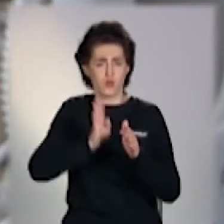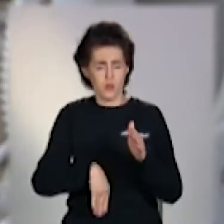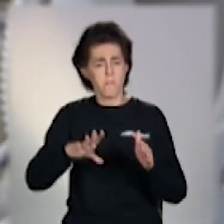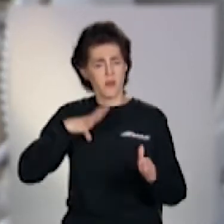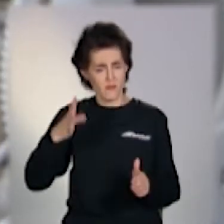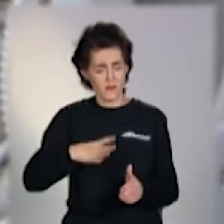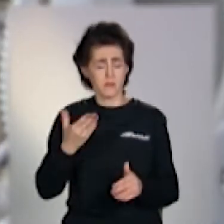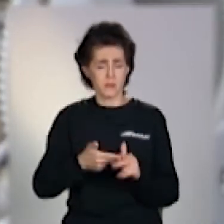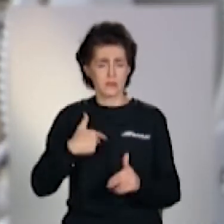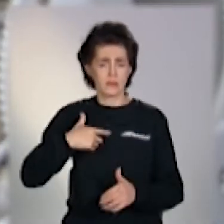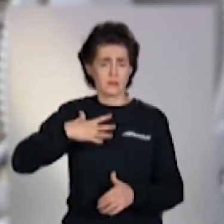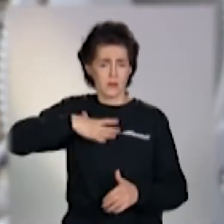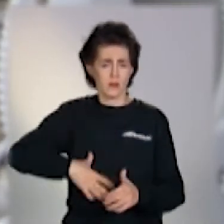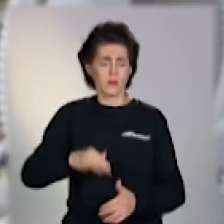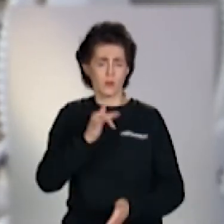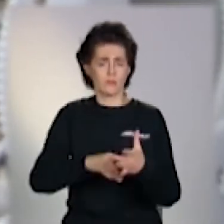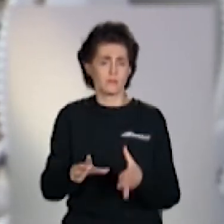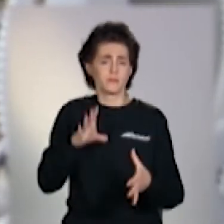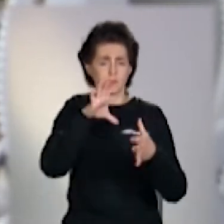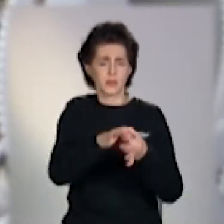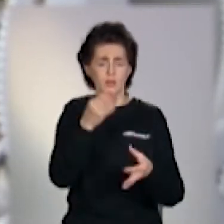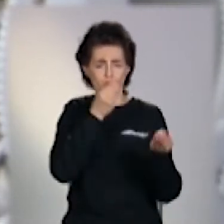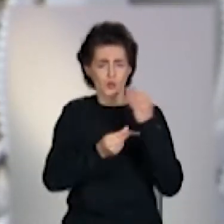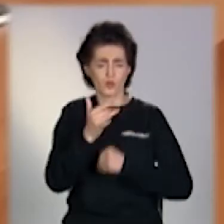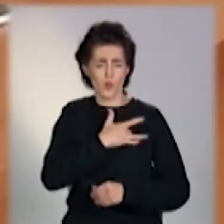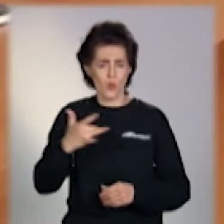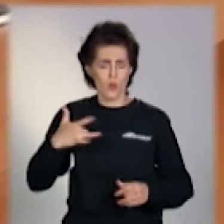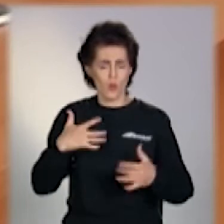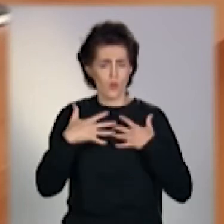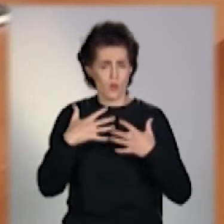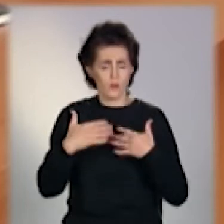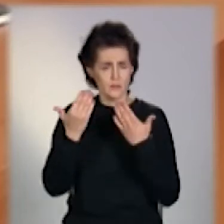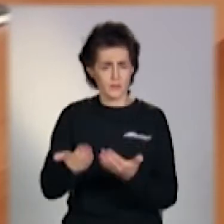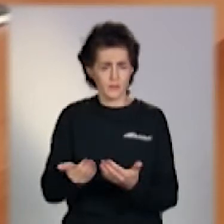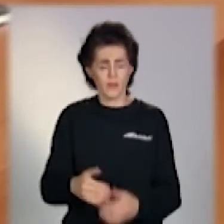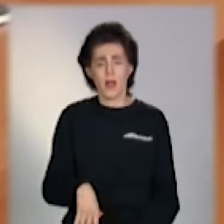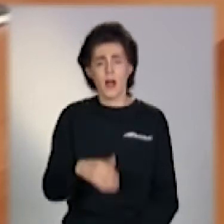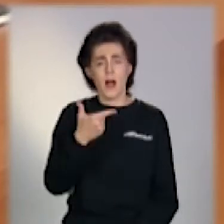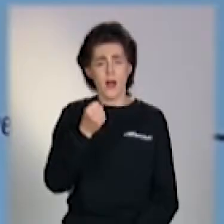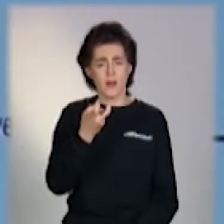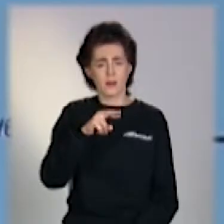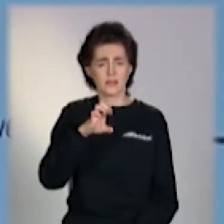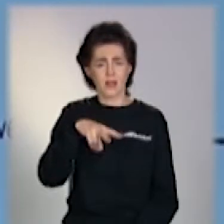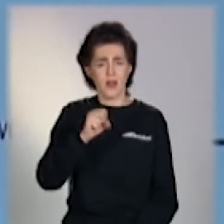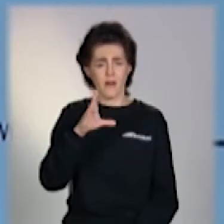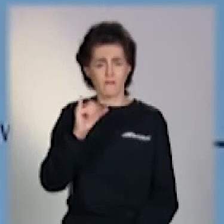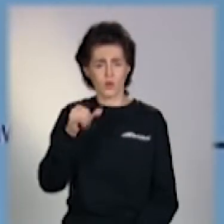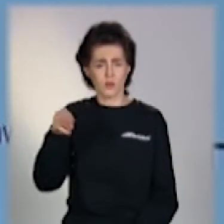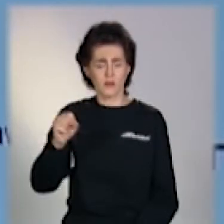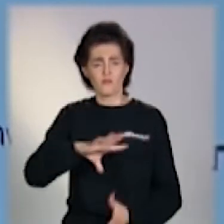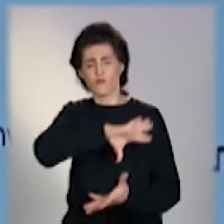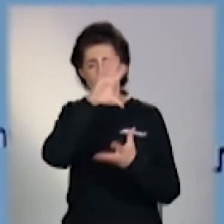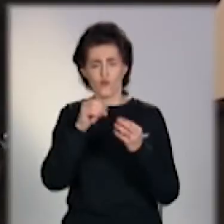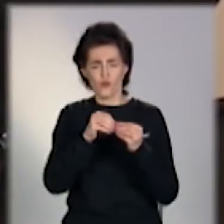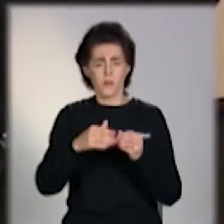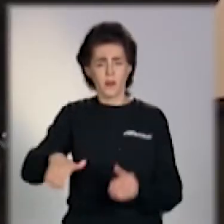ми вимушені їх залучати до штучної вентиляції легень. Галина Славута вже давно активний учасник освітньої платформи для